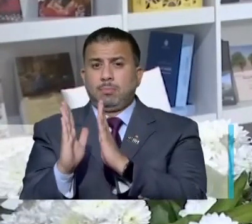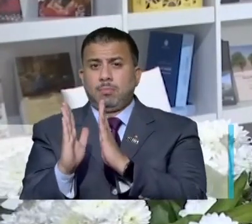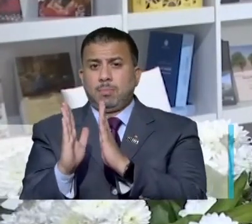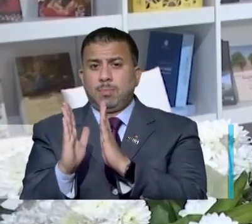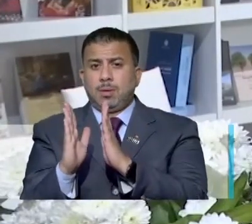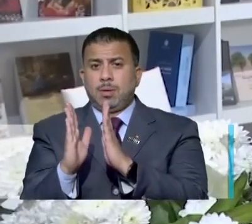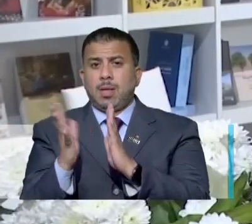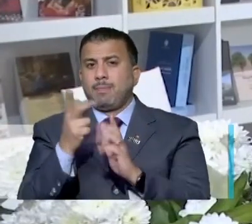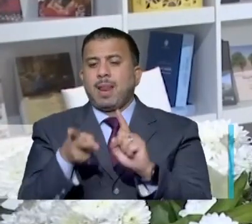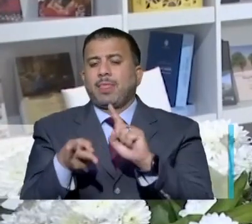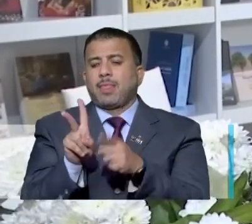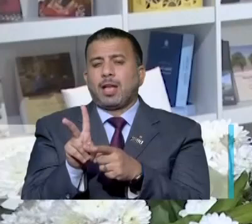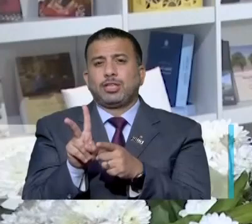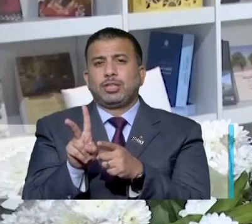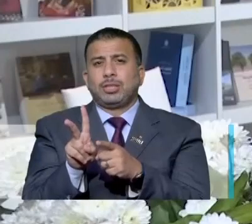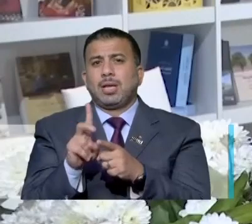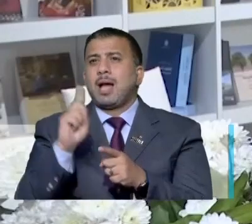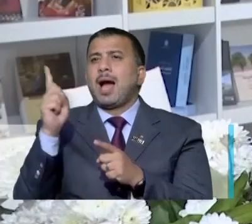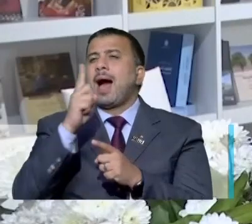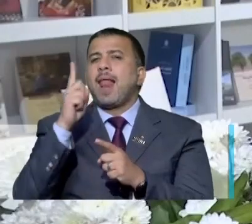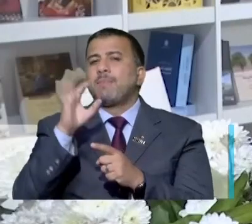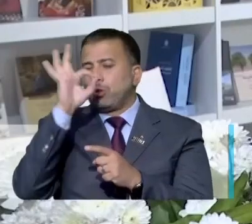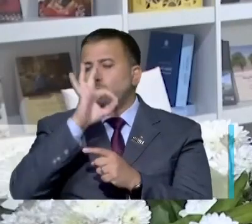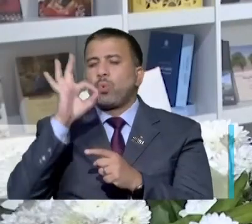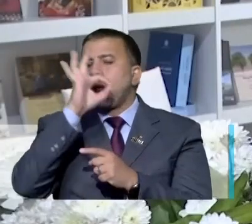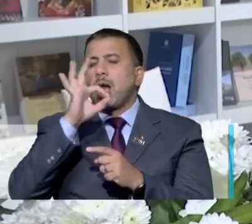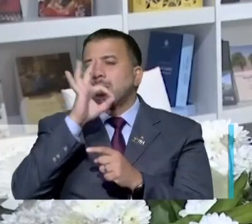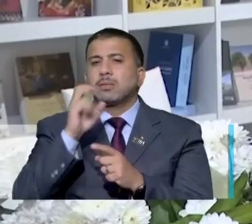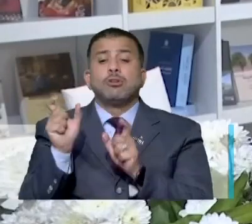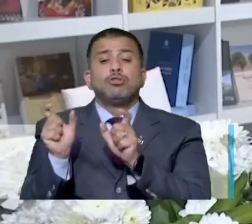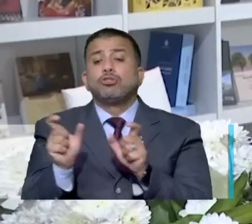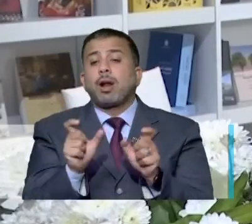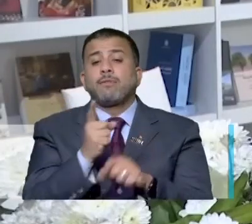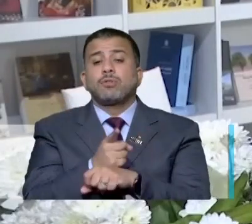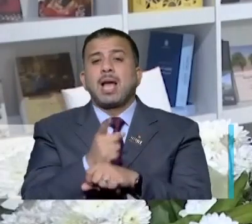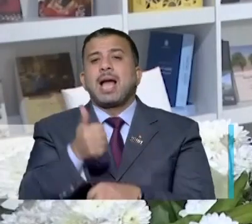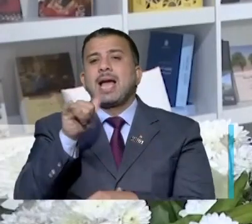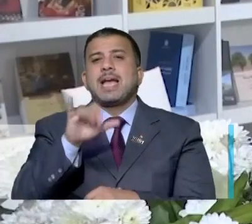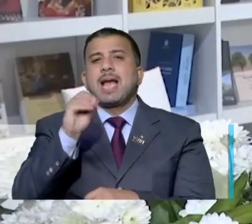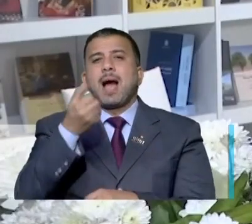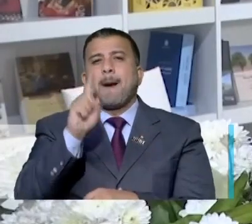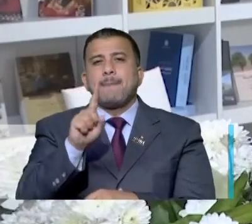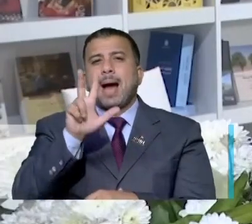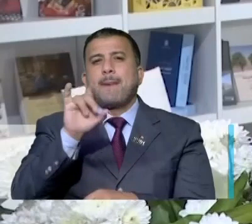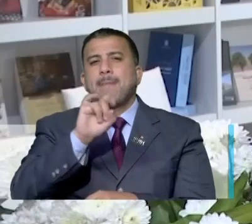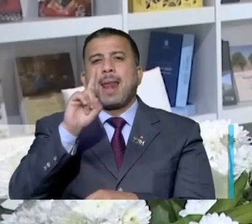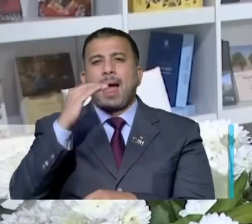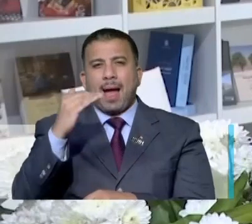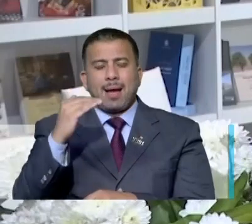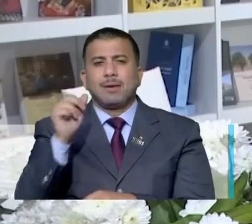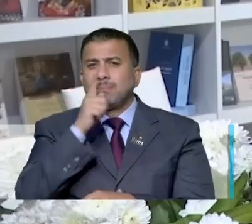الجزء 12 من عالم التراث الذي يشرف عليه الأستاذ إيهاب الملاح، وهو